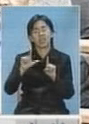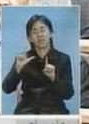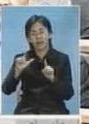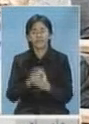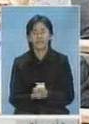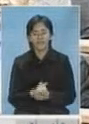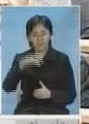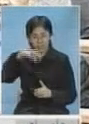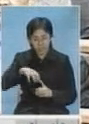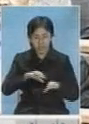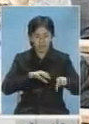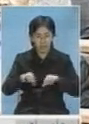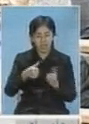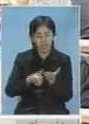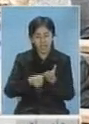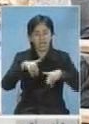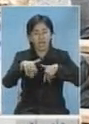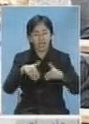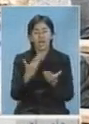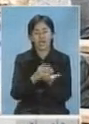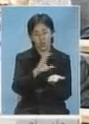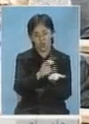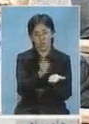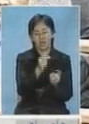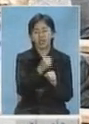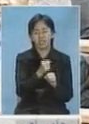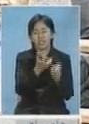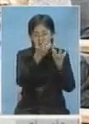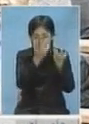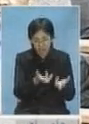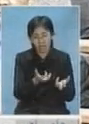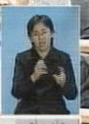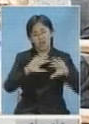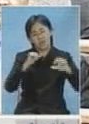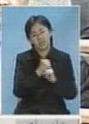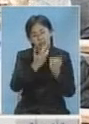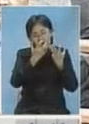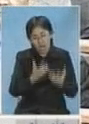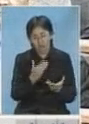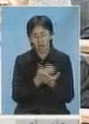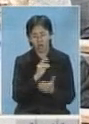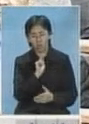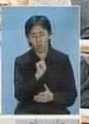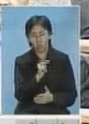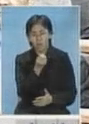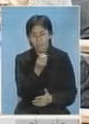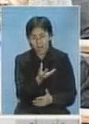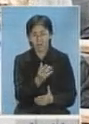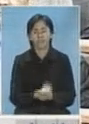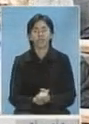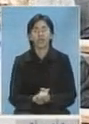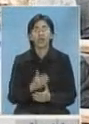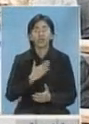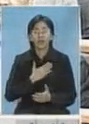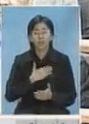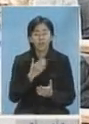ผมไม่ตัดงบประมาณของสำนักบริหารหนี้สาธารณะเพราะทำงานหนักภายใต้รัฐบาลท่านแล้วมากที่สุดเป็นประวัติการแต่ขอตัด